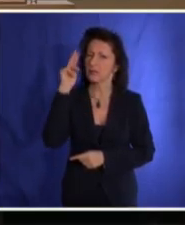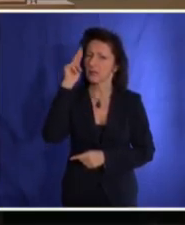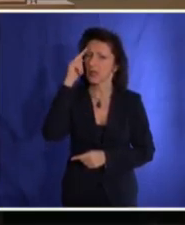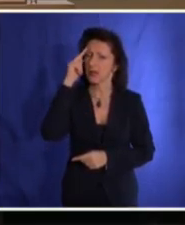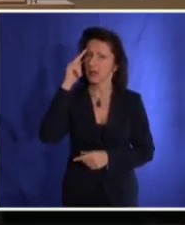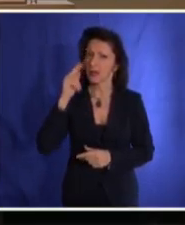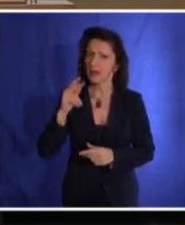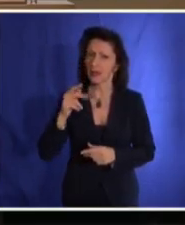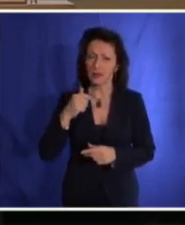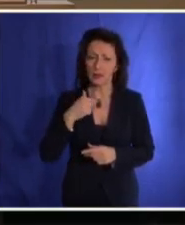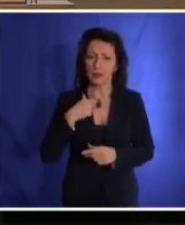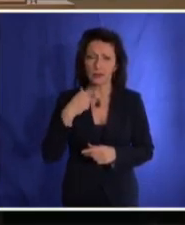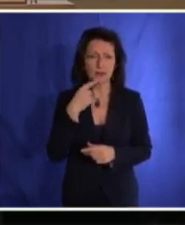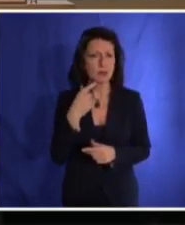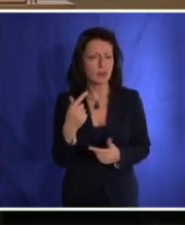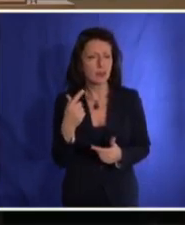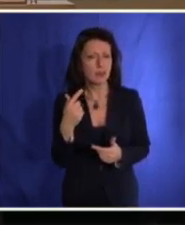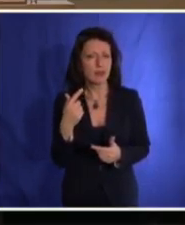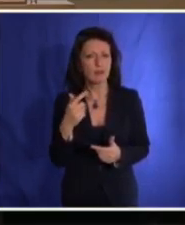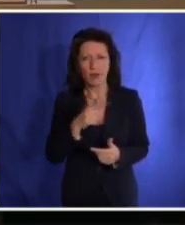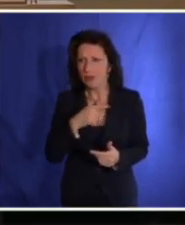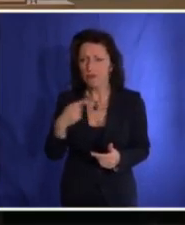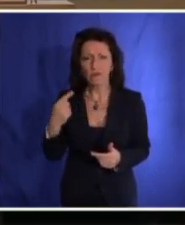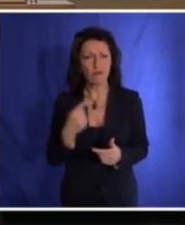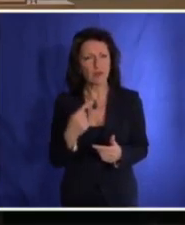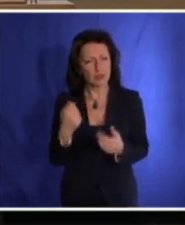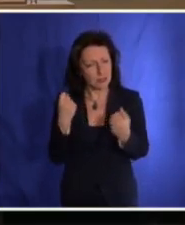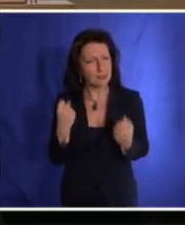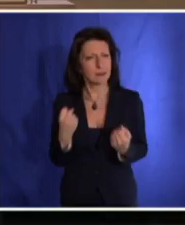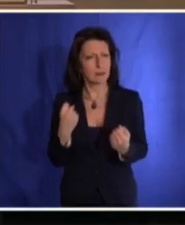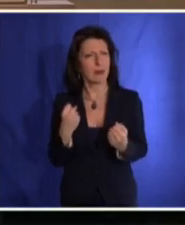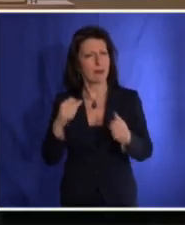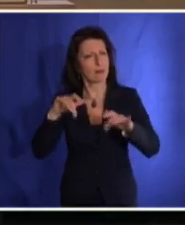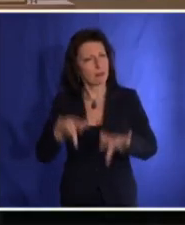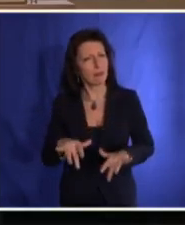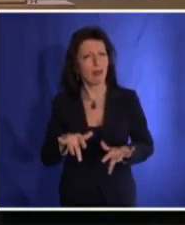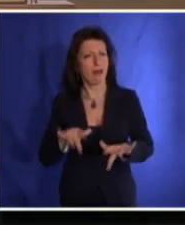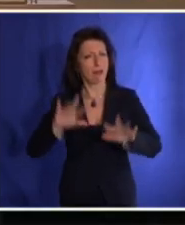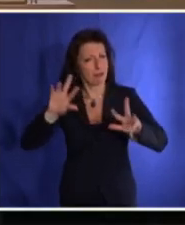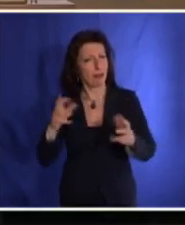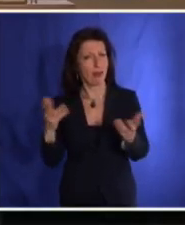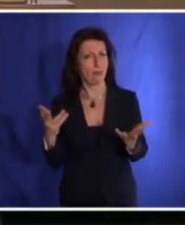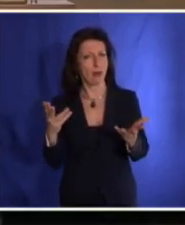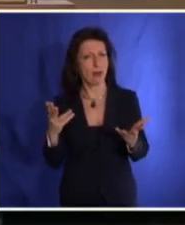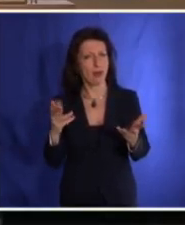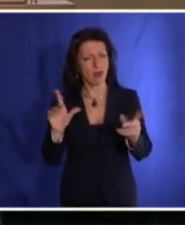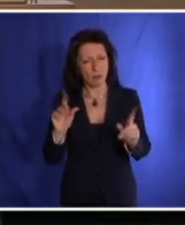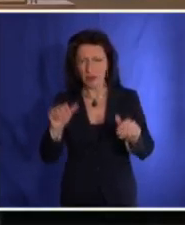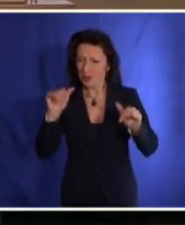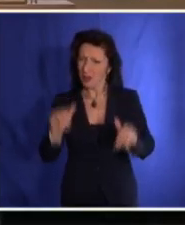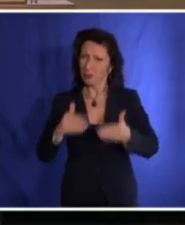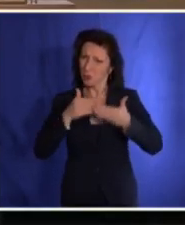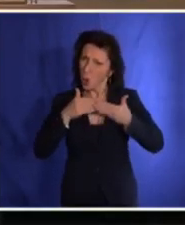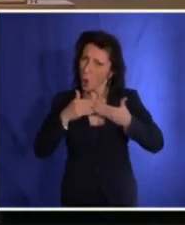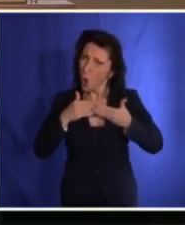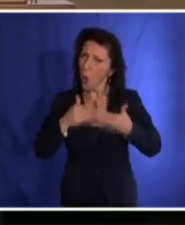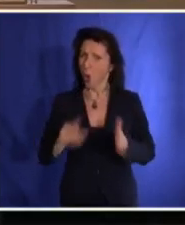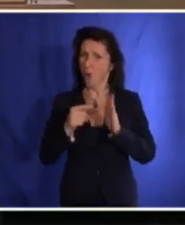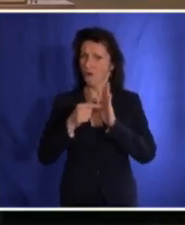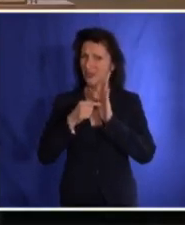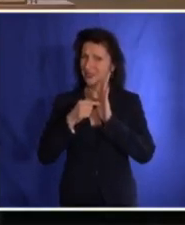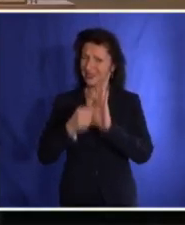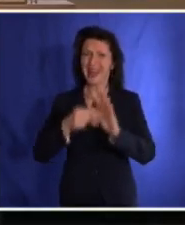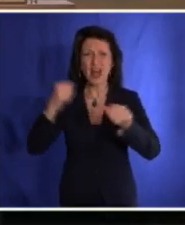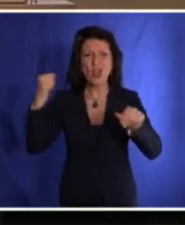bestärkt, wenn wir von einer Sache überzeugt sind, dann müssen wir auch offen dafür eintreten, auch wenn es